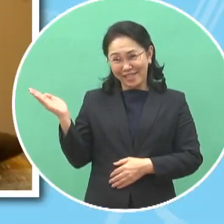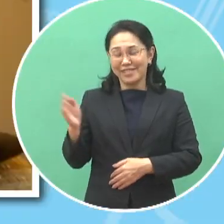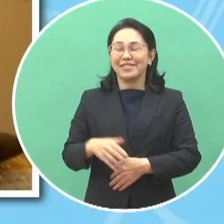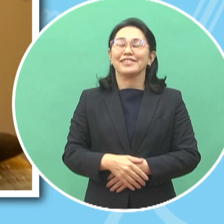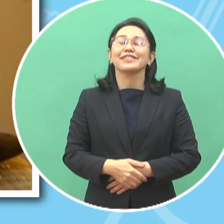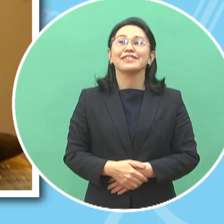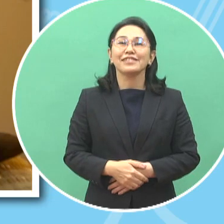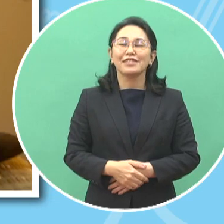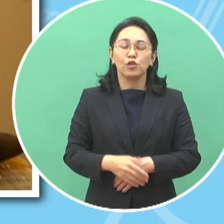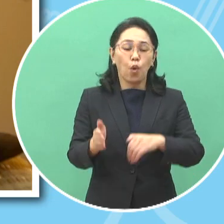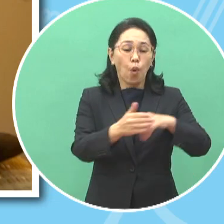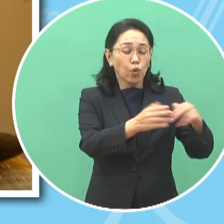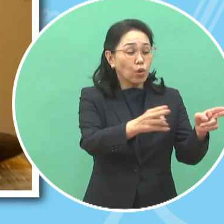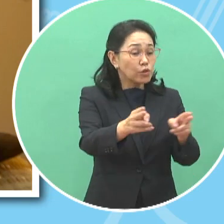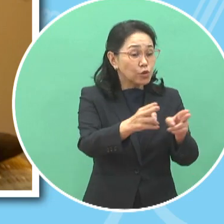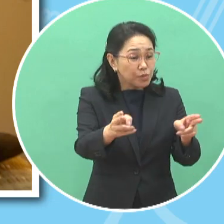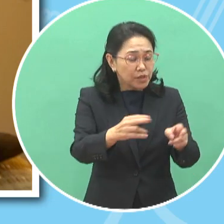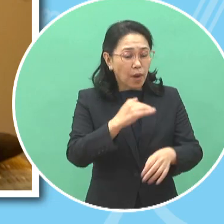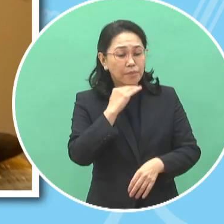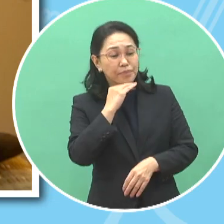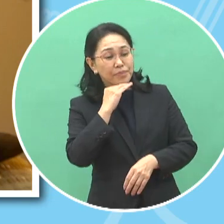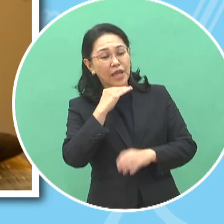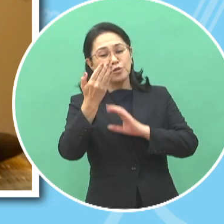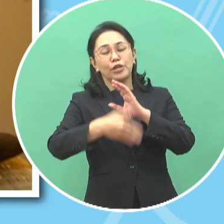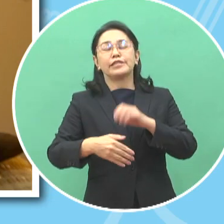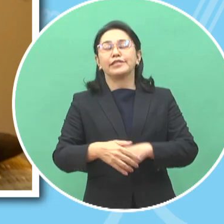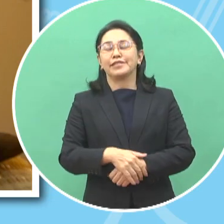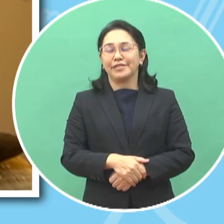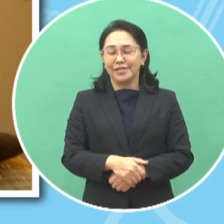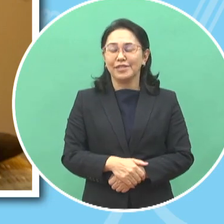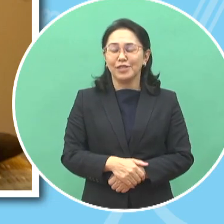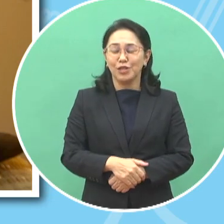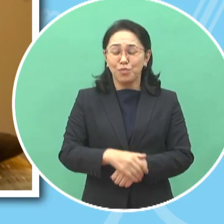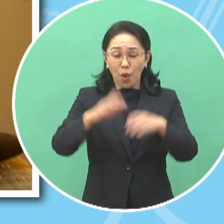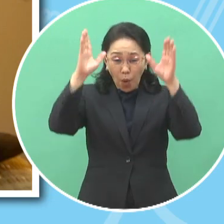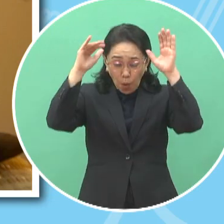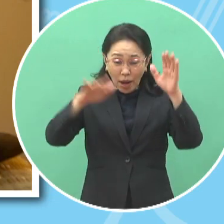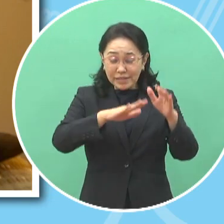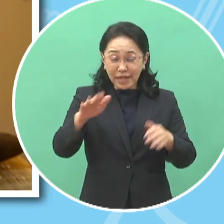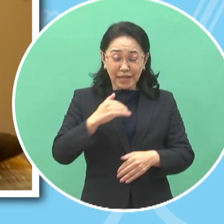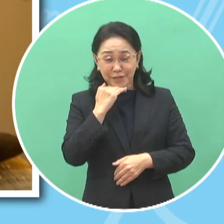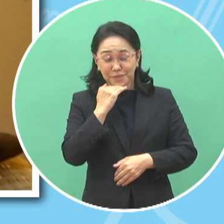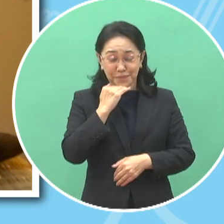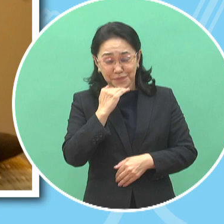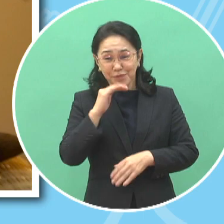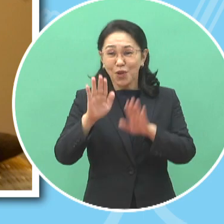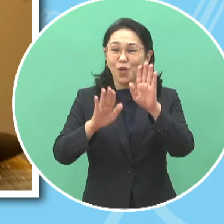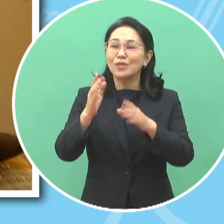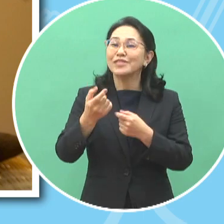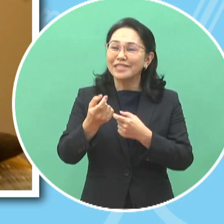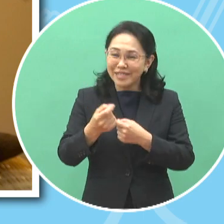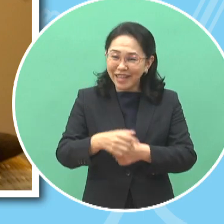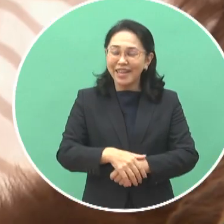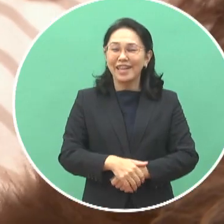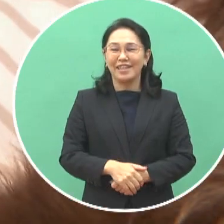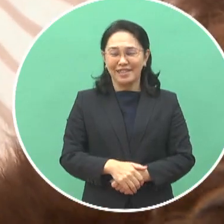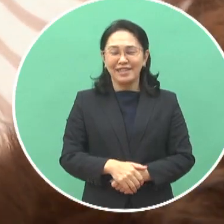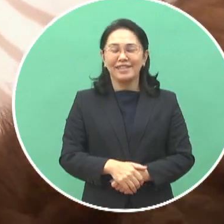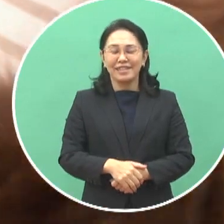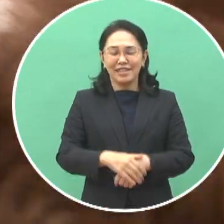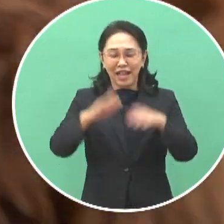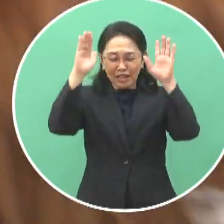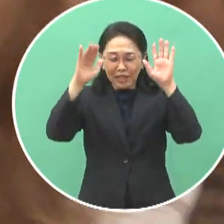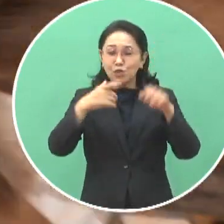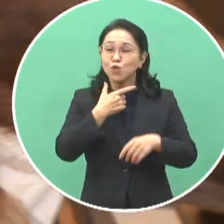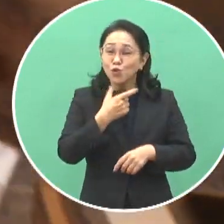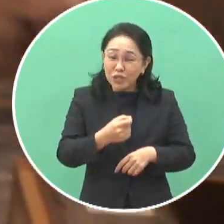ら。お料理を用意している時の写真なんですが、もうワンちゃんたち待ち遠しそうな顔してますよね。愛犬家に